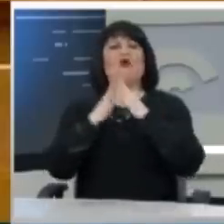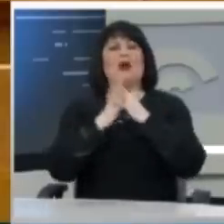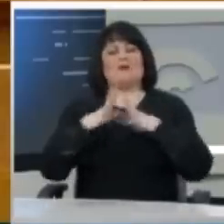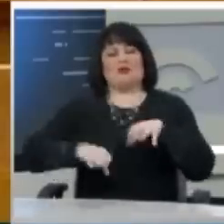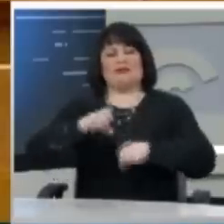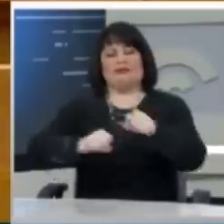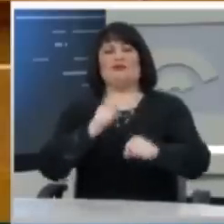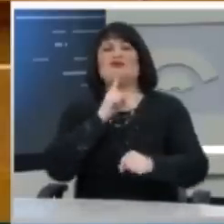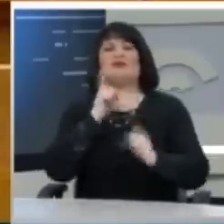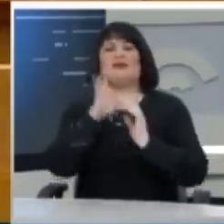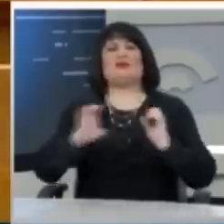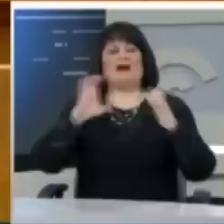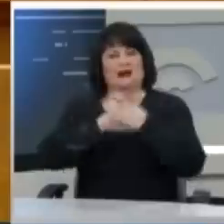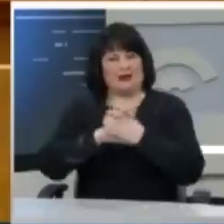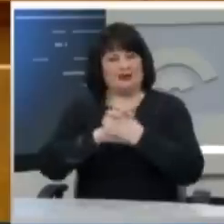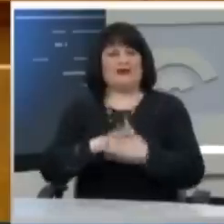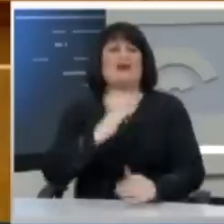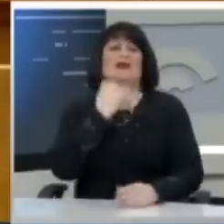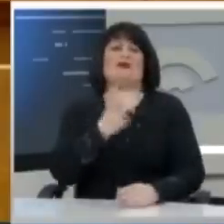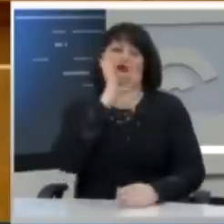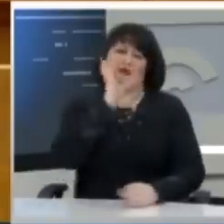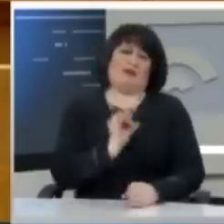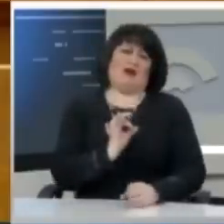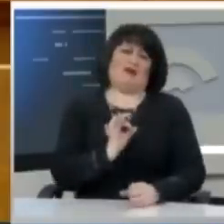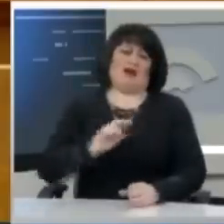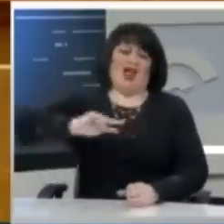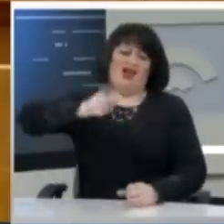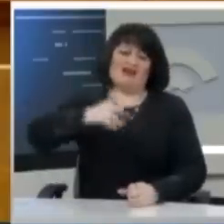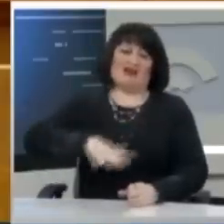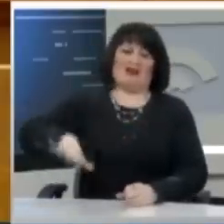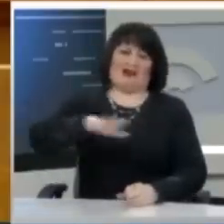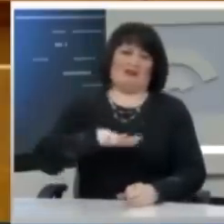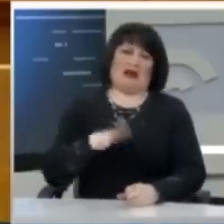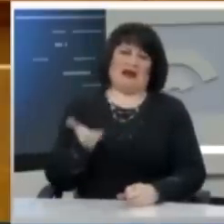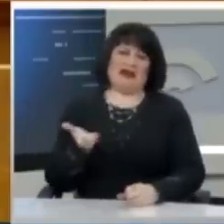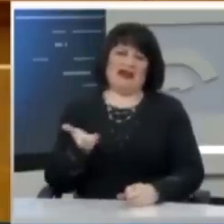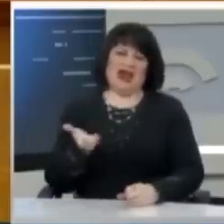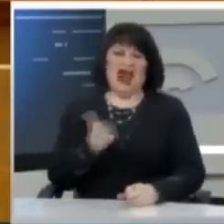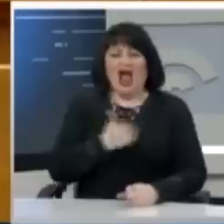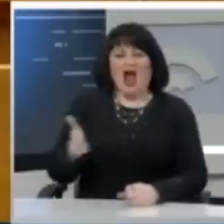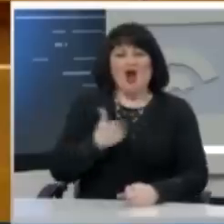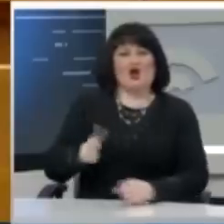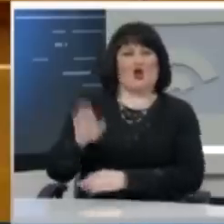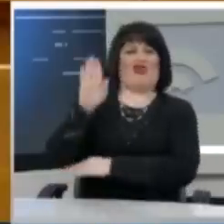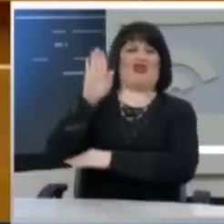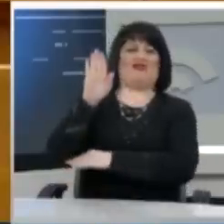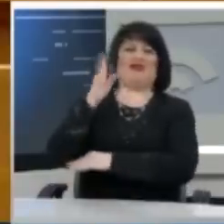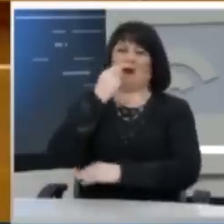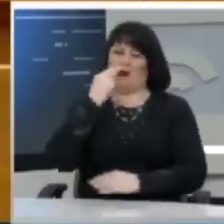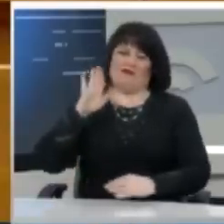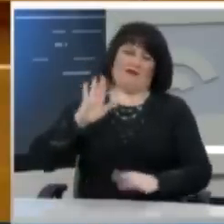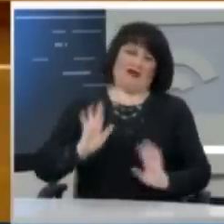Ένωσης δεν μπορούν να είναι πραγματικοί αντίπαλοι της μήτρας, της ακροδεξιάς και του